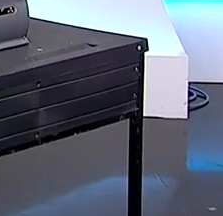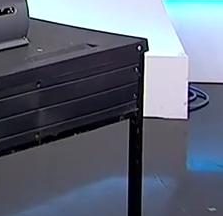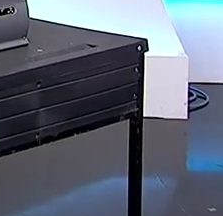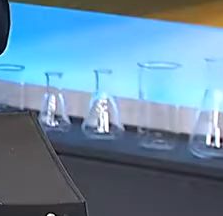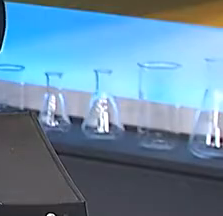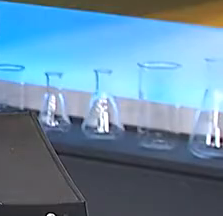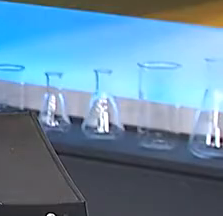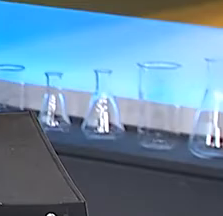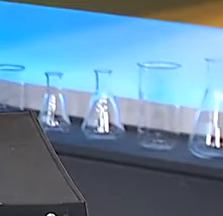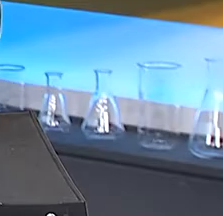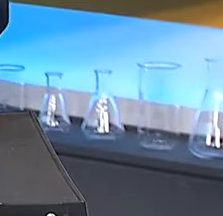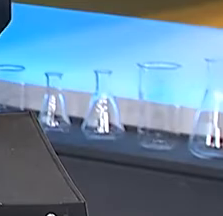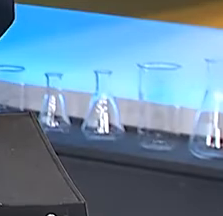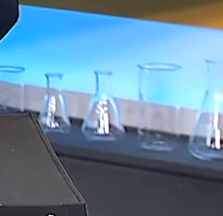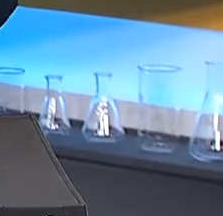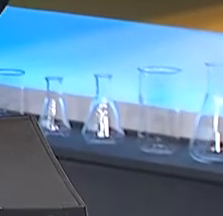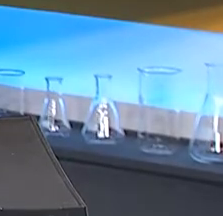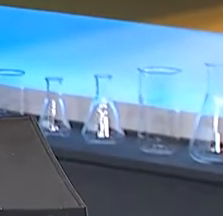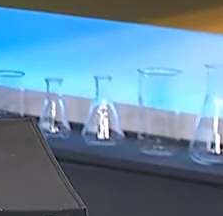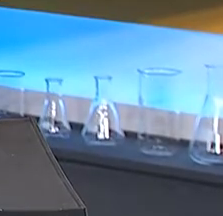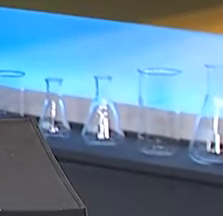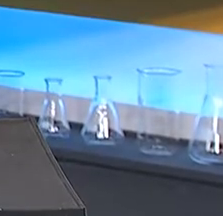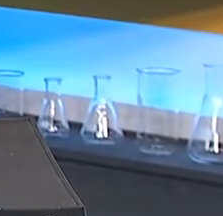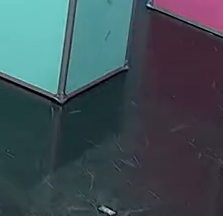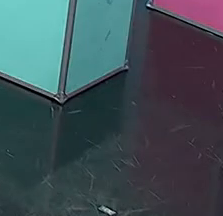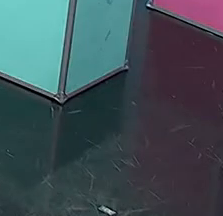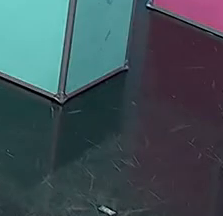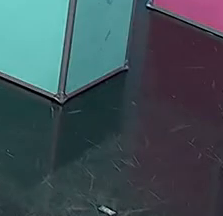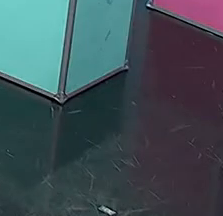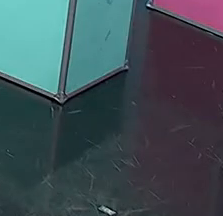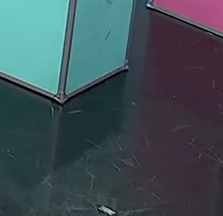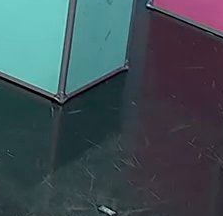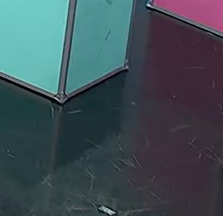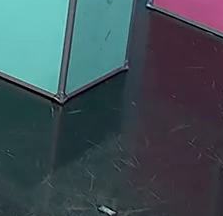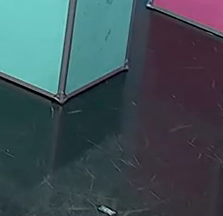Ini nak bagi cikgu ke? Okey, betul. Okey, bagus Nadia kerja kamu.